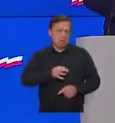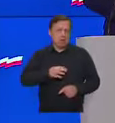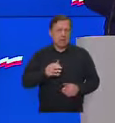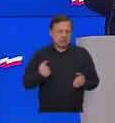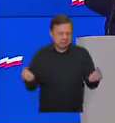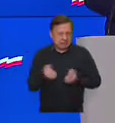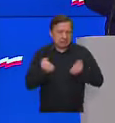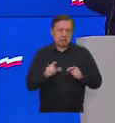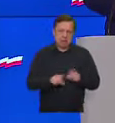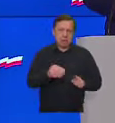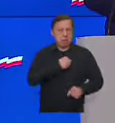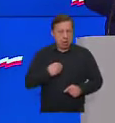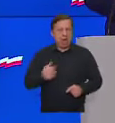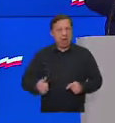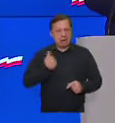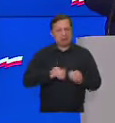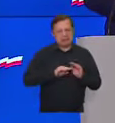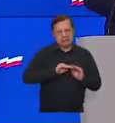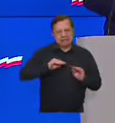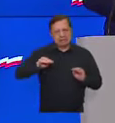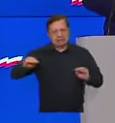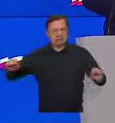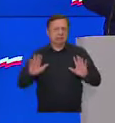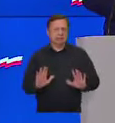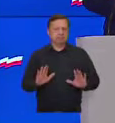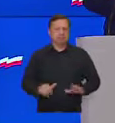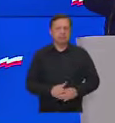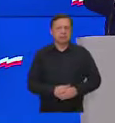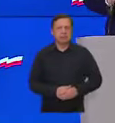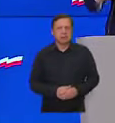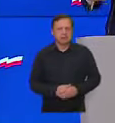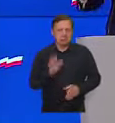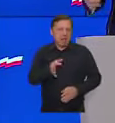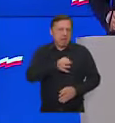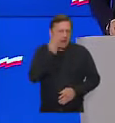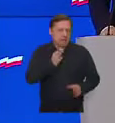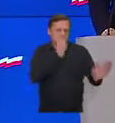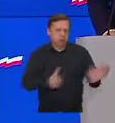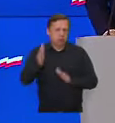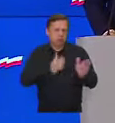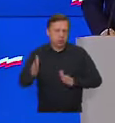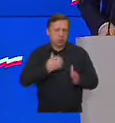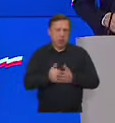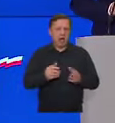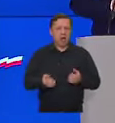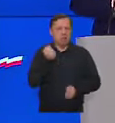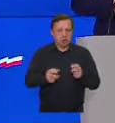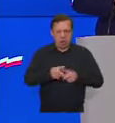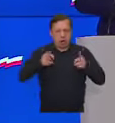i Polska również dzięki temu będzie lepiej